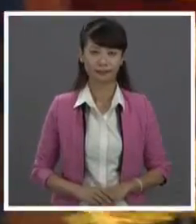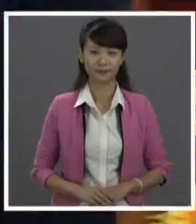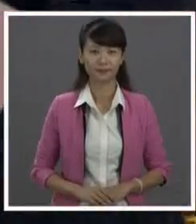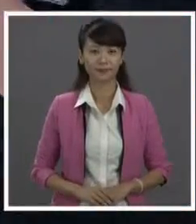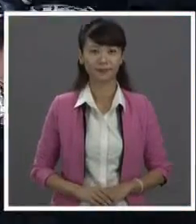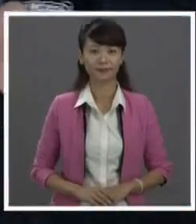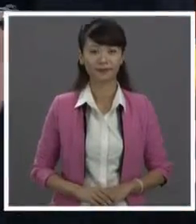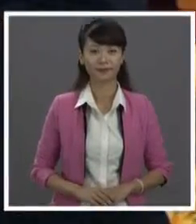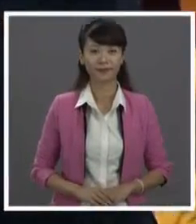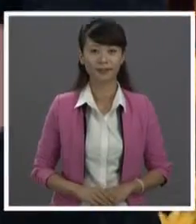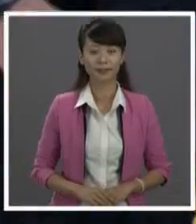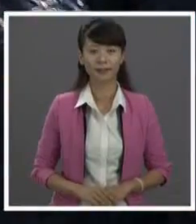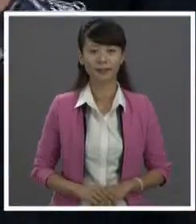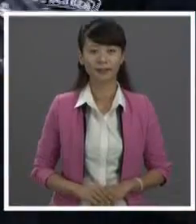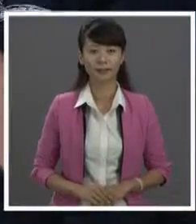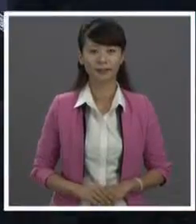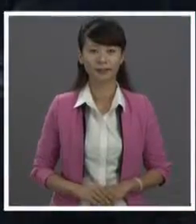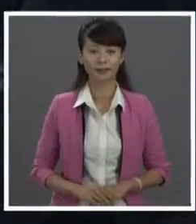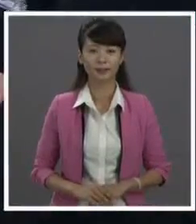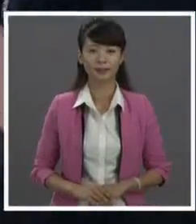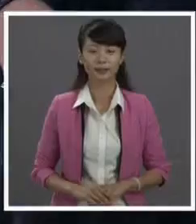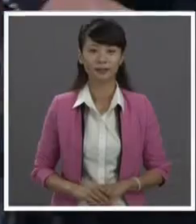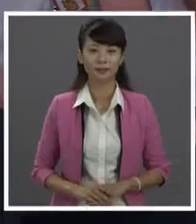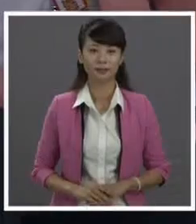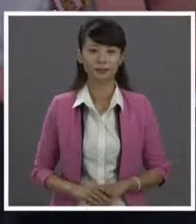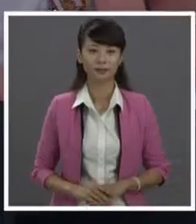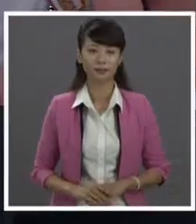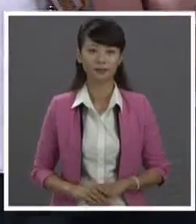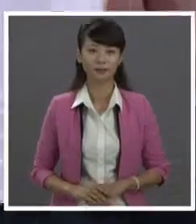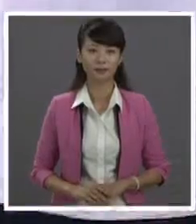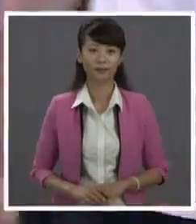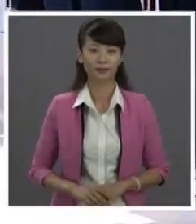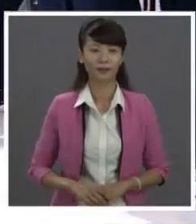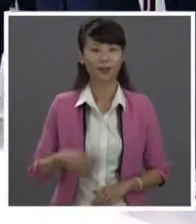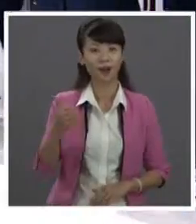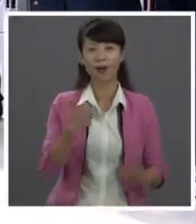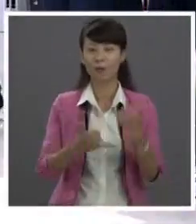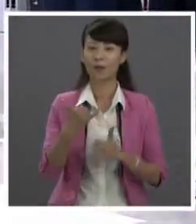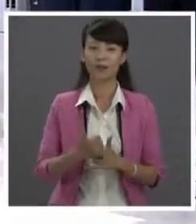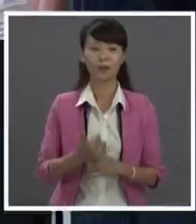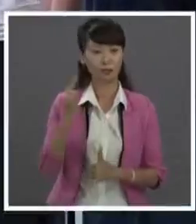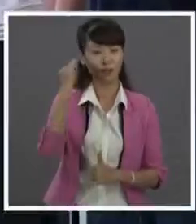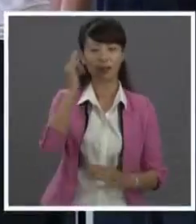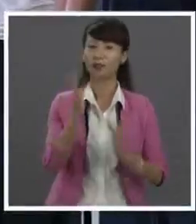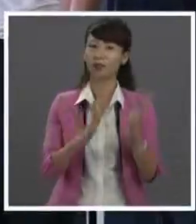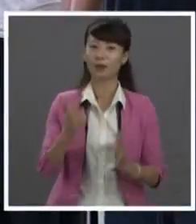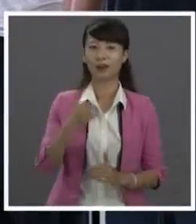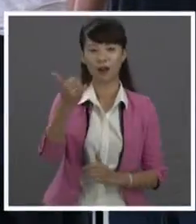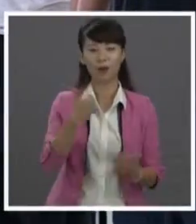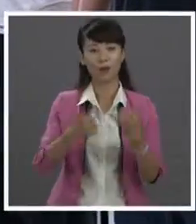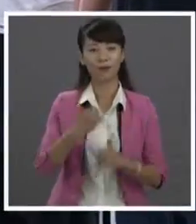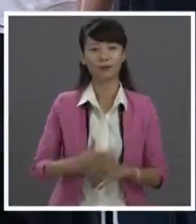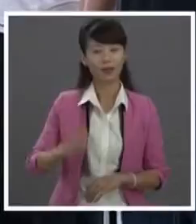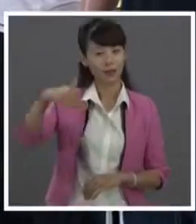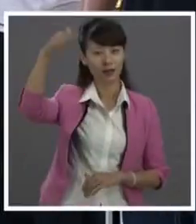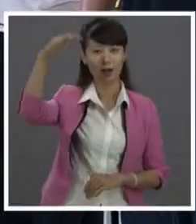哎，你还真有脸， 矮穷矬， 再来一个， 笑，哦，这好玩， 我都不知道手语这么好玩。 白富美， 高